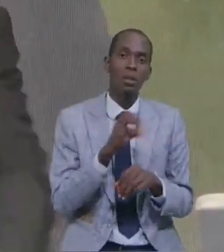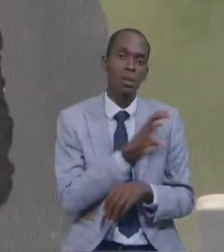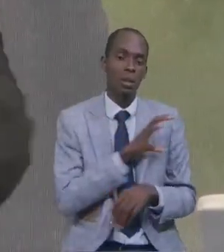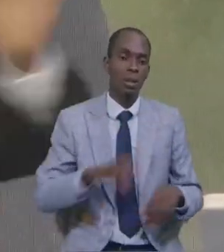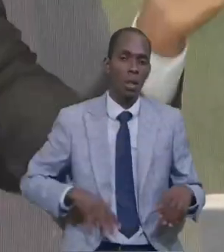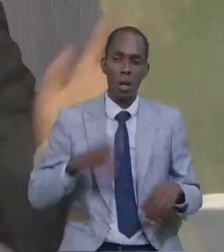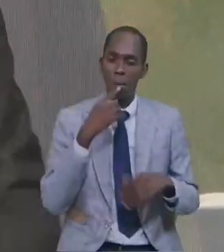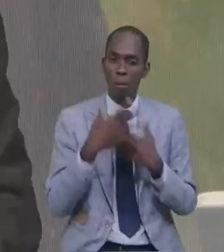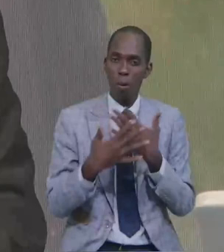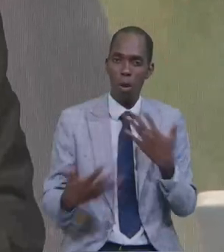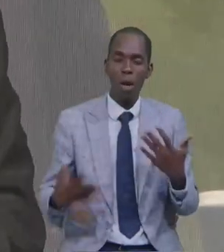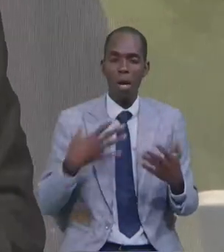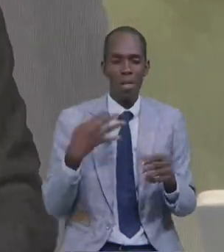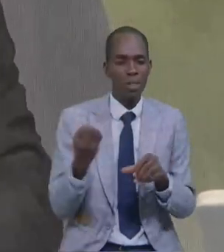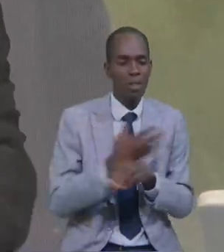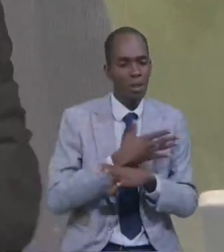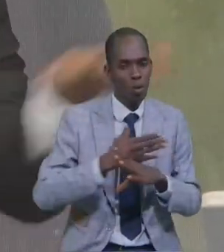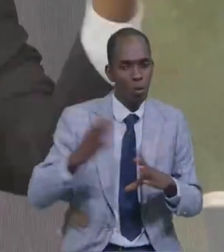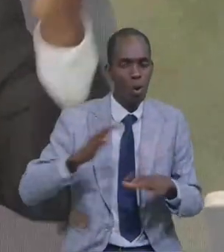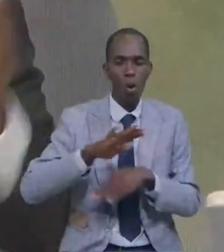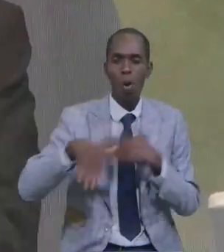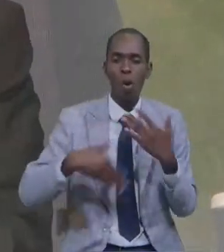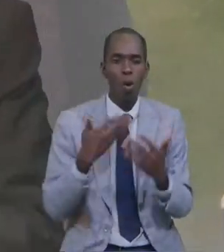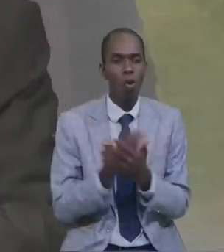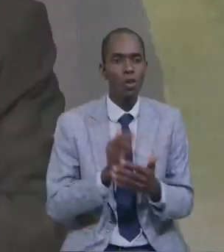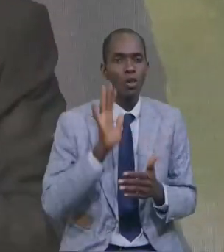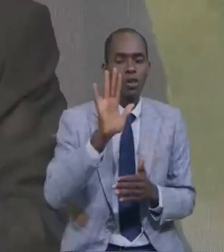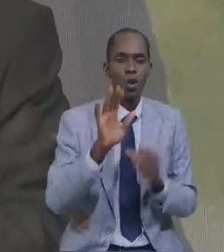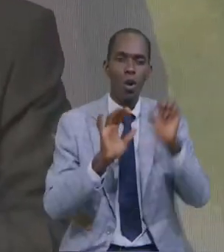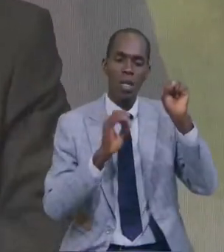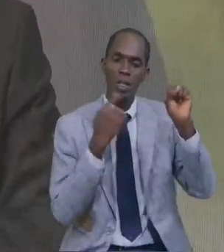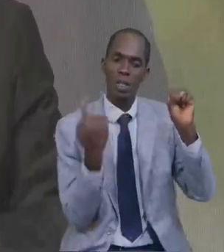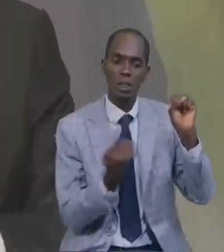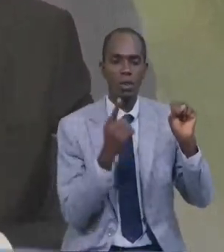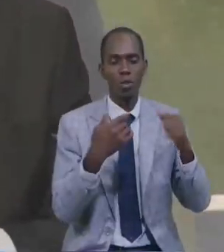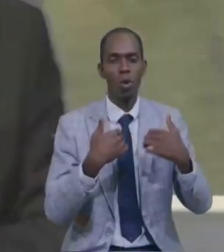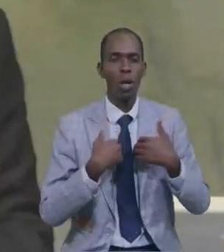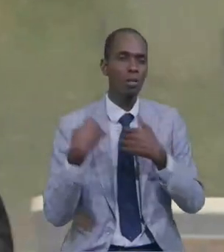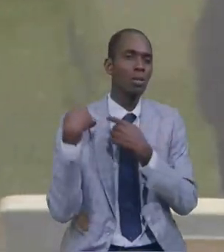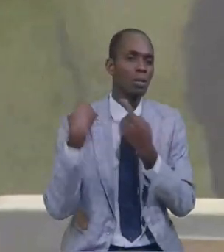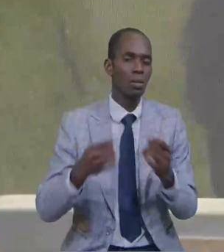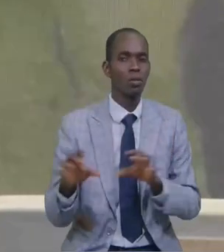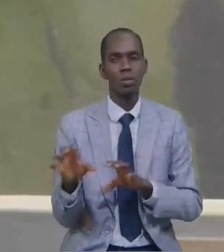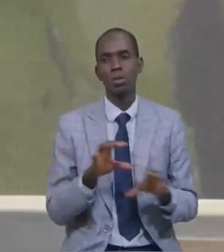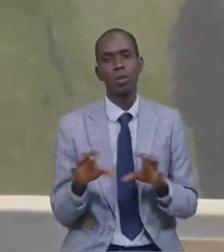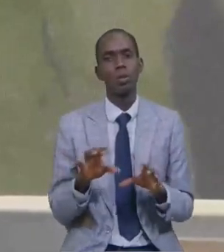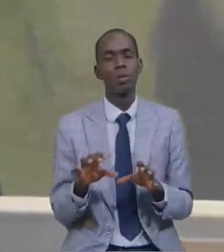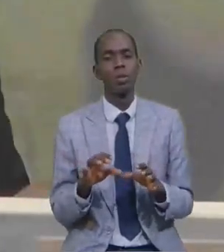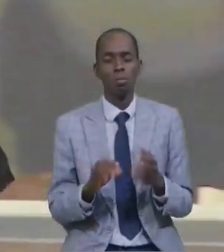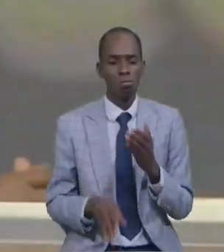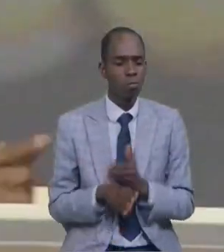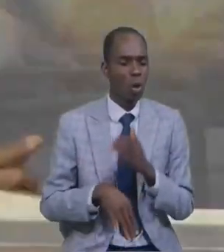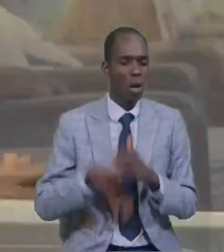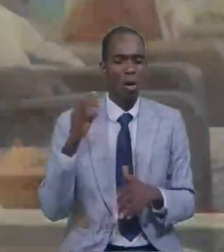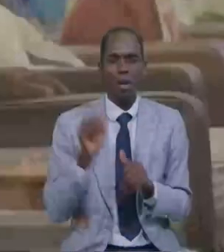commis. Efface tout. Purifie tout complètement. Actes chapitre